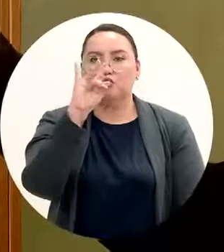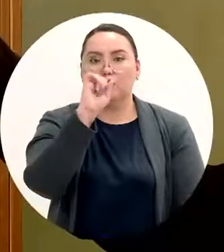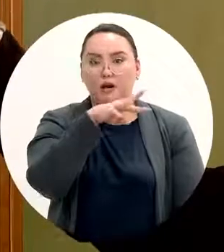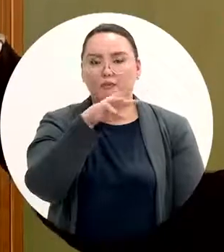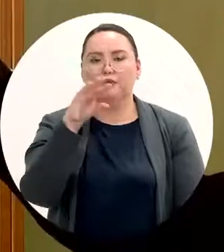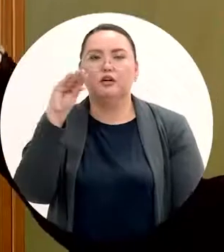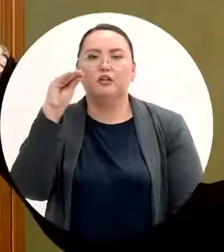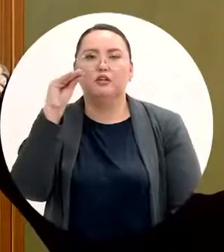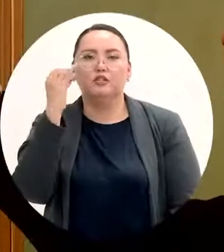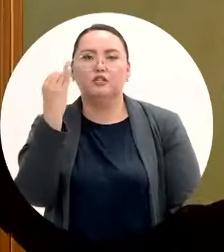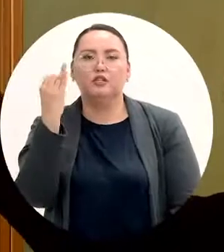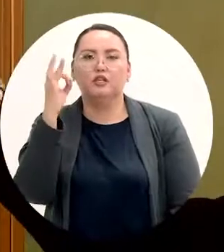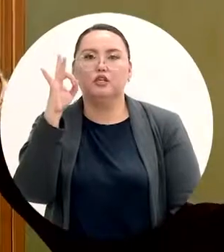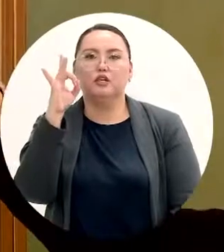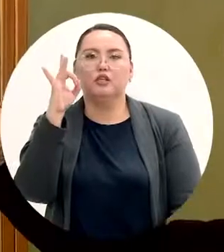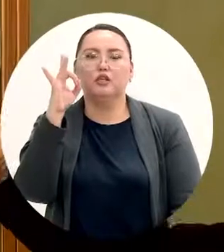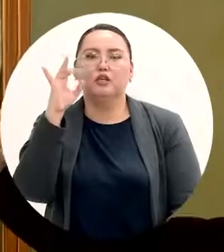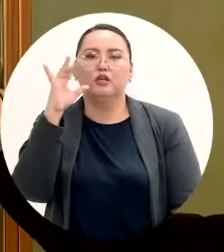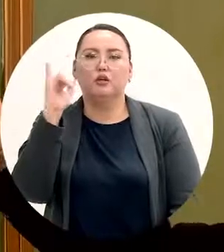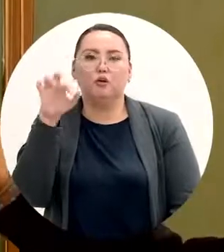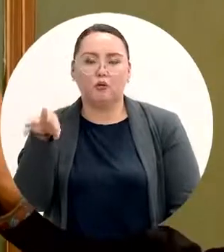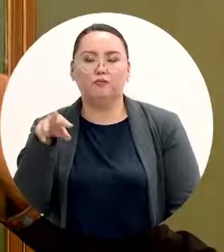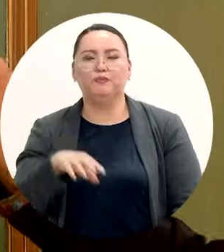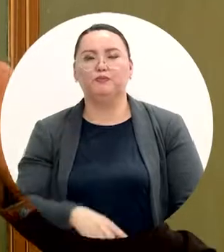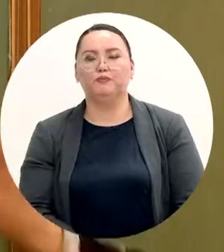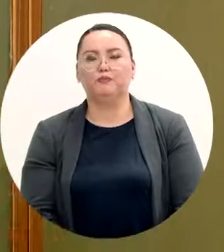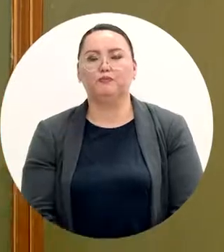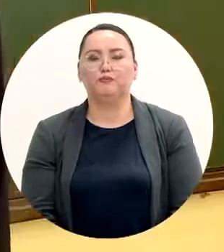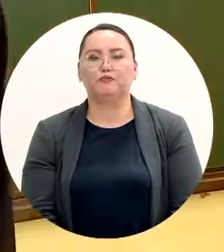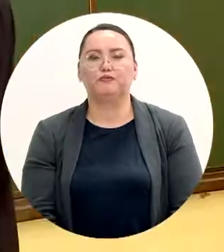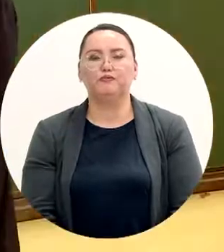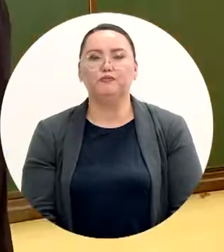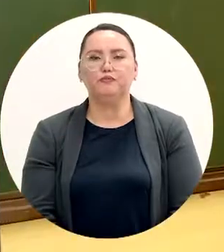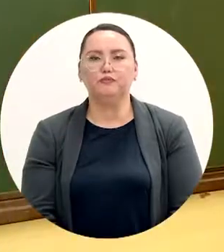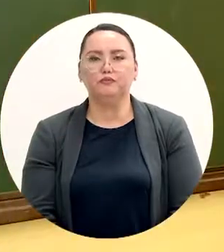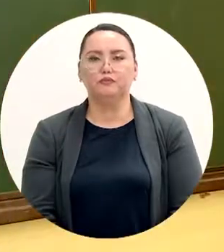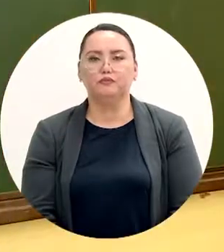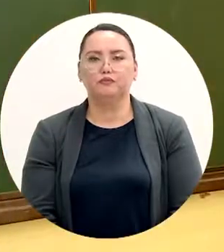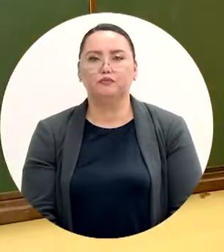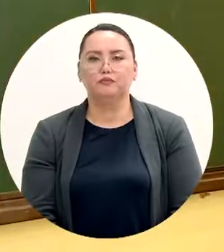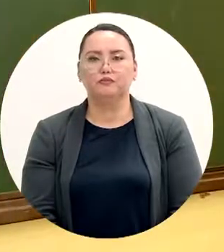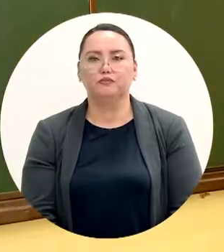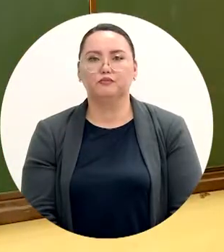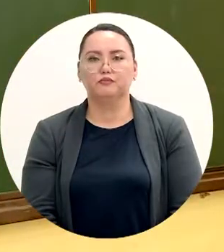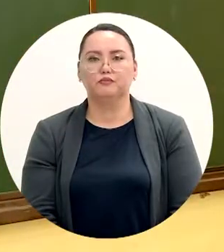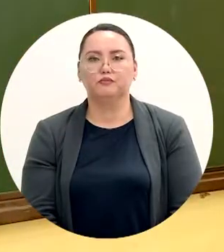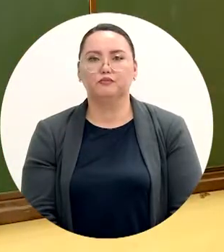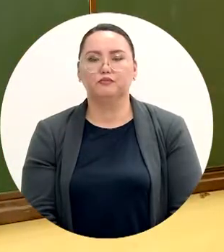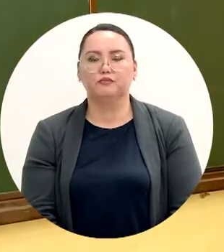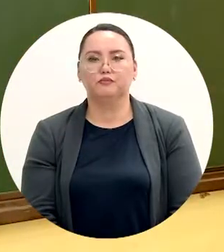За дараагийн үг маань журам гэдэг үгийг чи рум. За шунх гэдэг үгийг